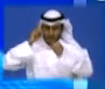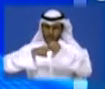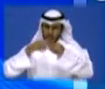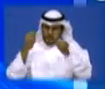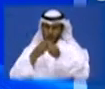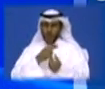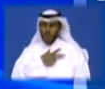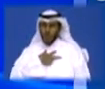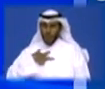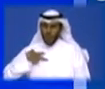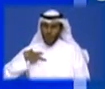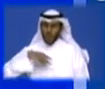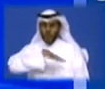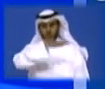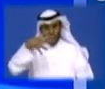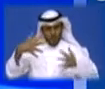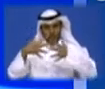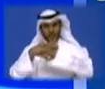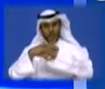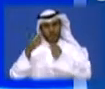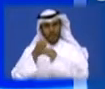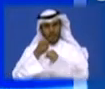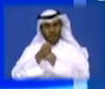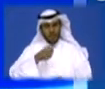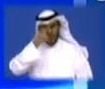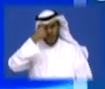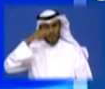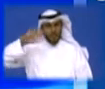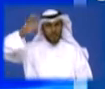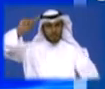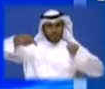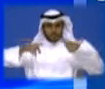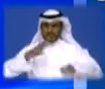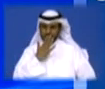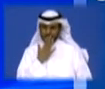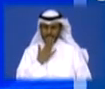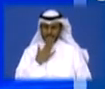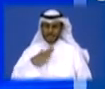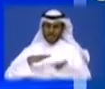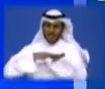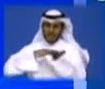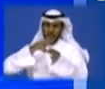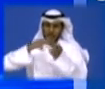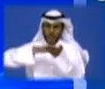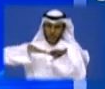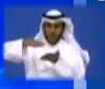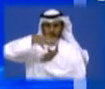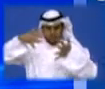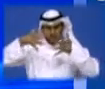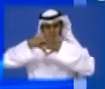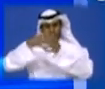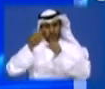التشريعيه والتنفيذيه لمواجهه التحديات المختلفه بما يخدم عمليه الاصلاح المنشود في جميع